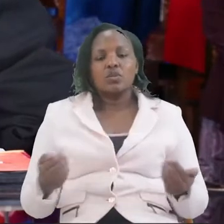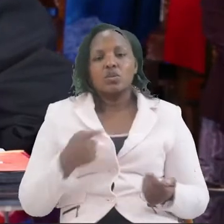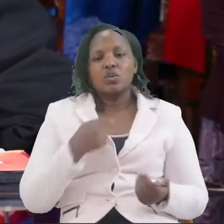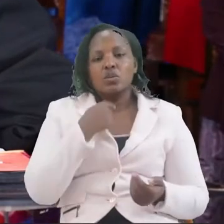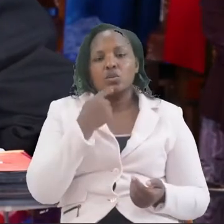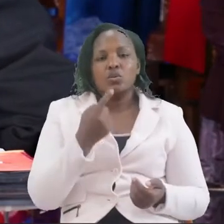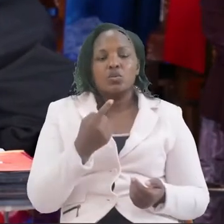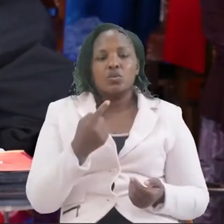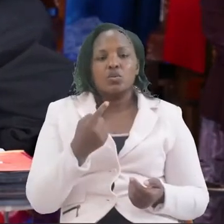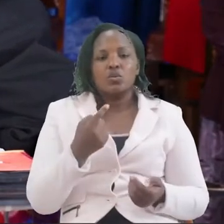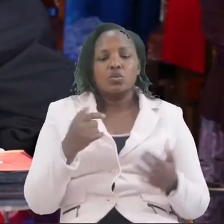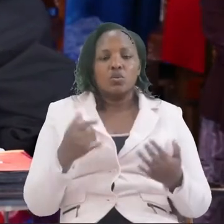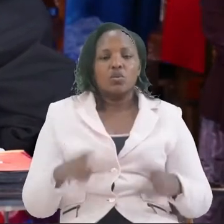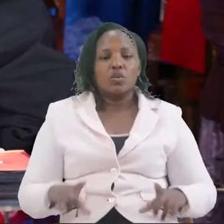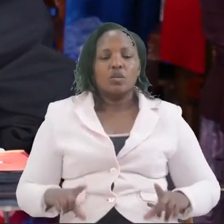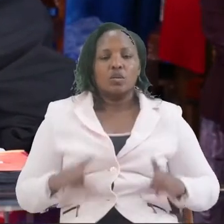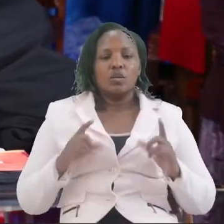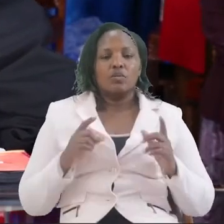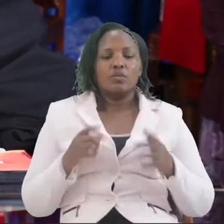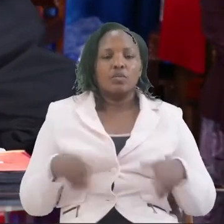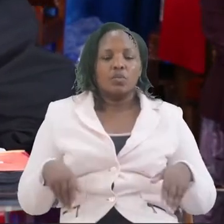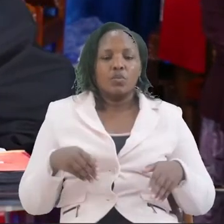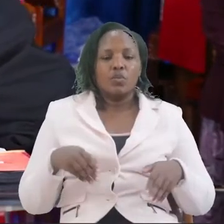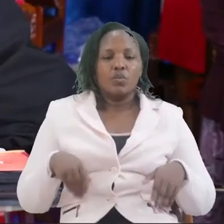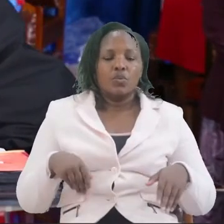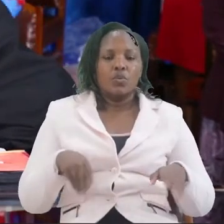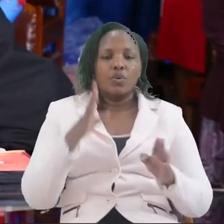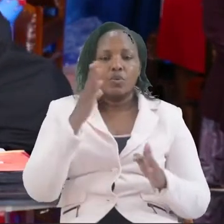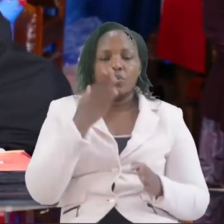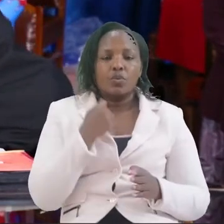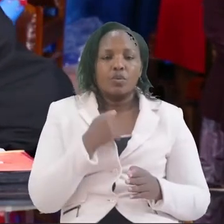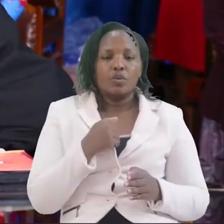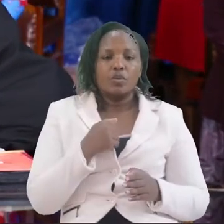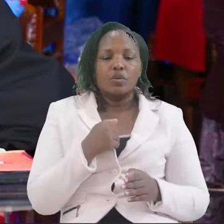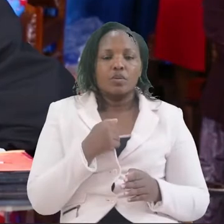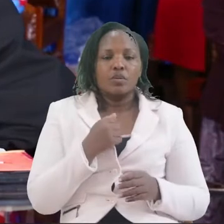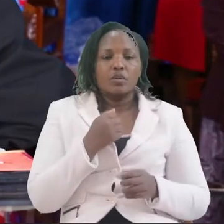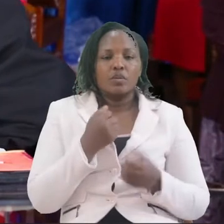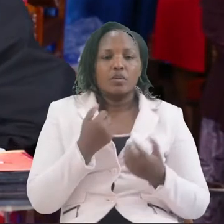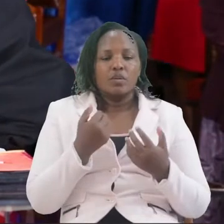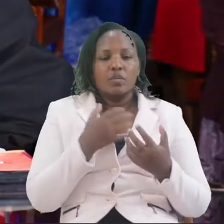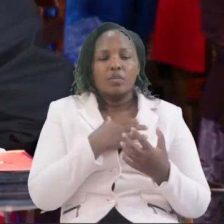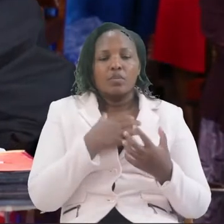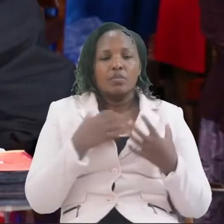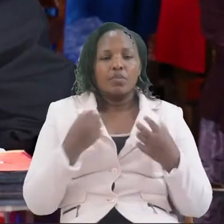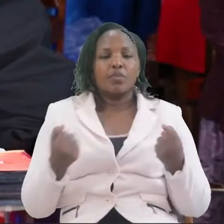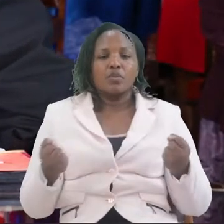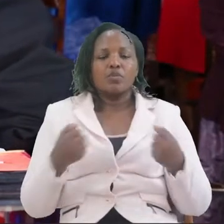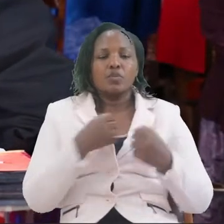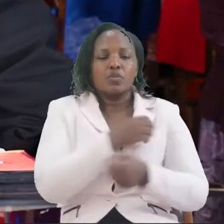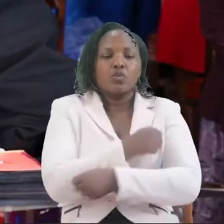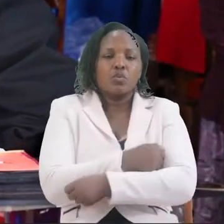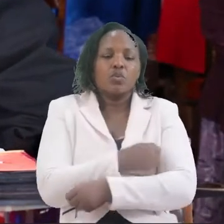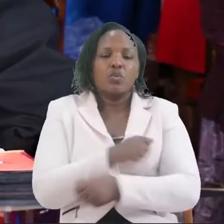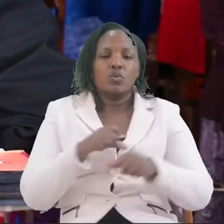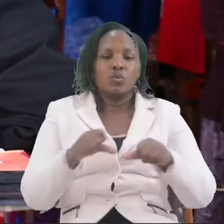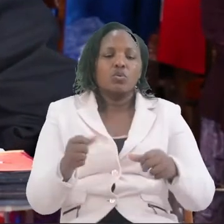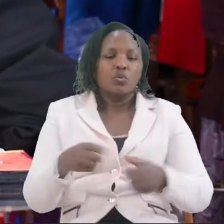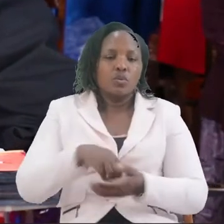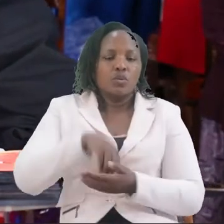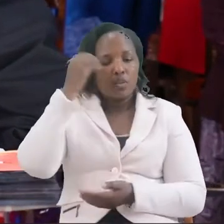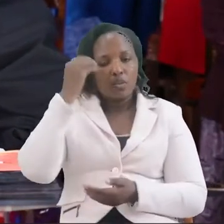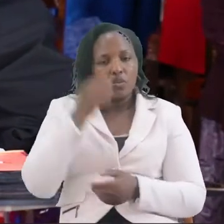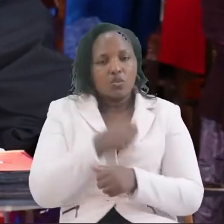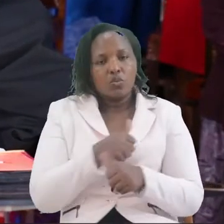Bwana wakakaa maisha inayostahili, wakalinda mali ya shule na wakaendelea na masomo vizuri.